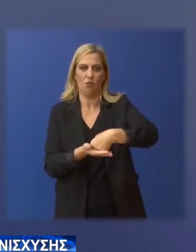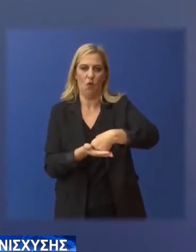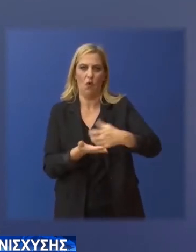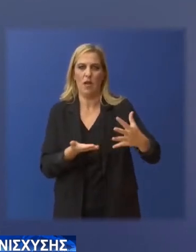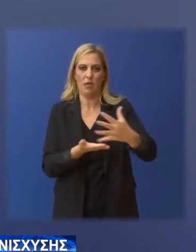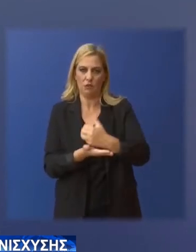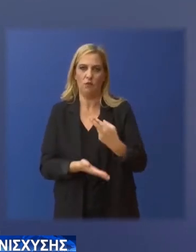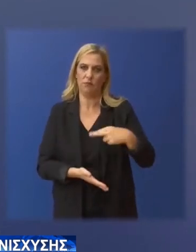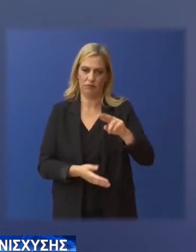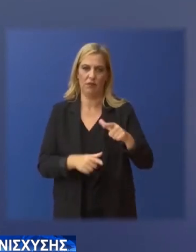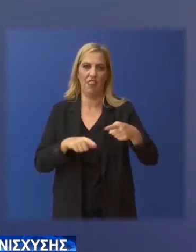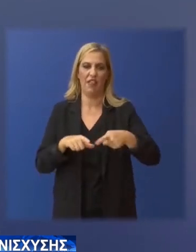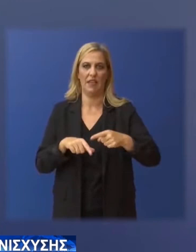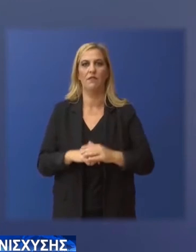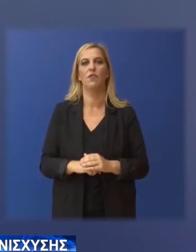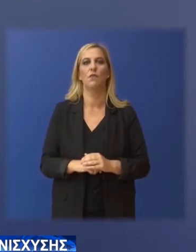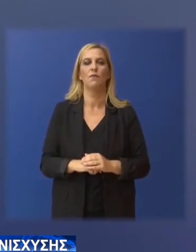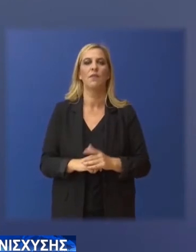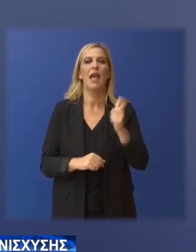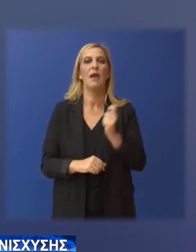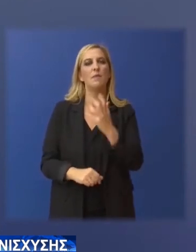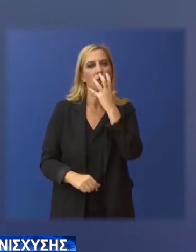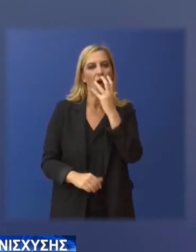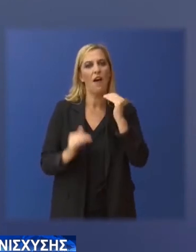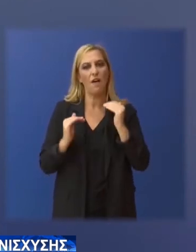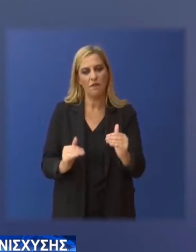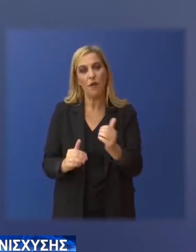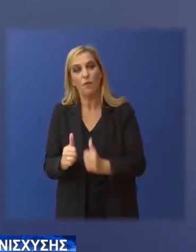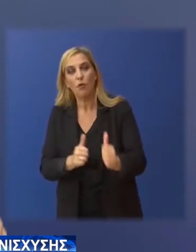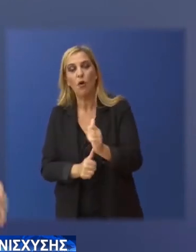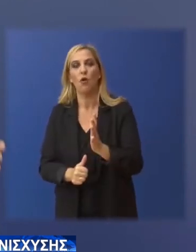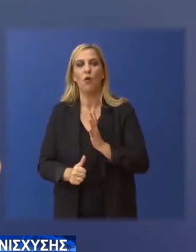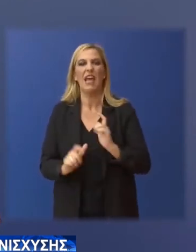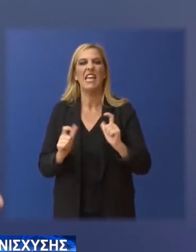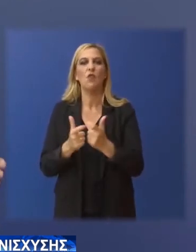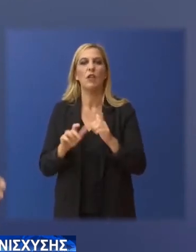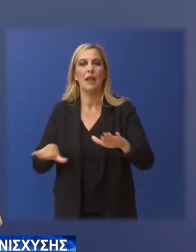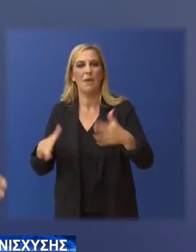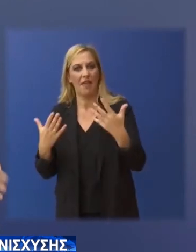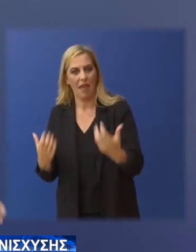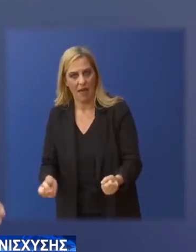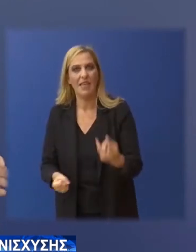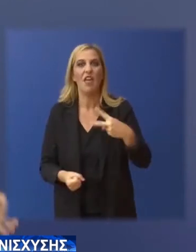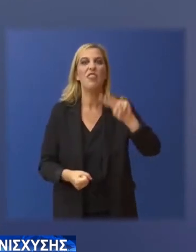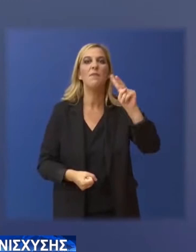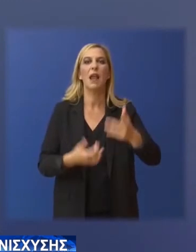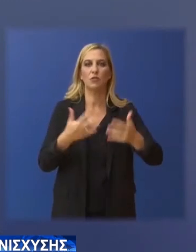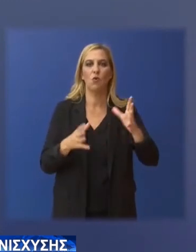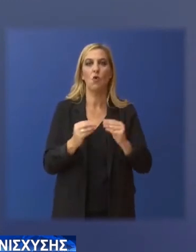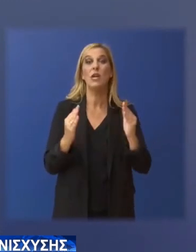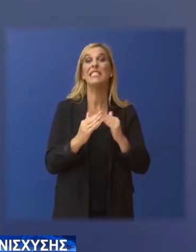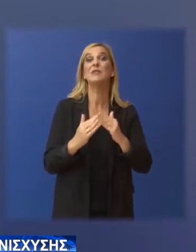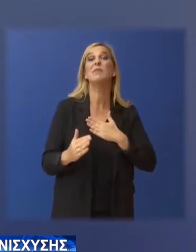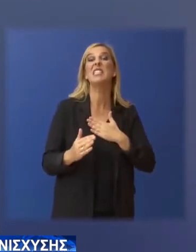Δεκέμβριο. Συνεχίζεται το επίδομα θέρμανσης με έμφαση στις οικογένειες με παιδιά. Διπλασιάζεται ο προϋπολογισμός του προγράμματος «Σπίτι